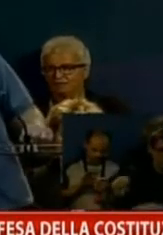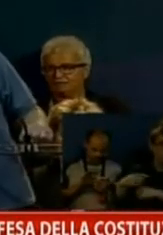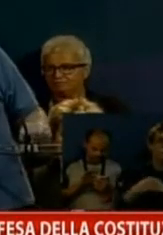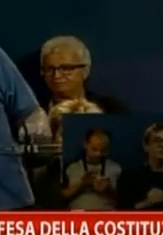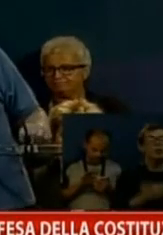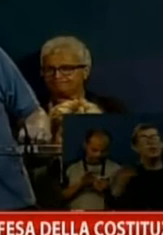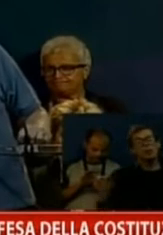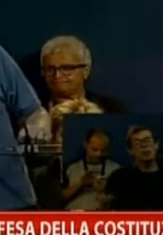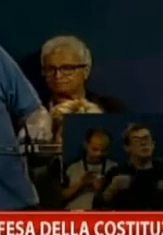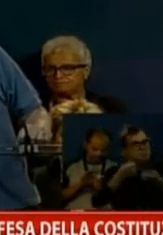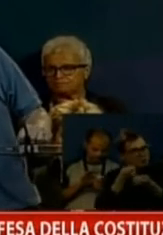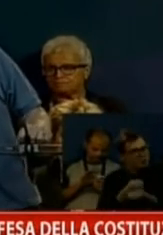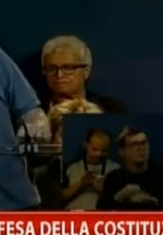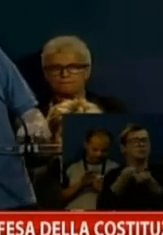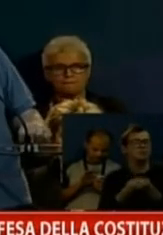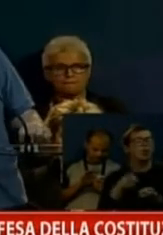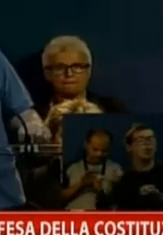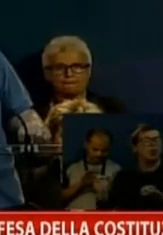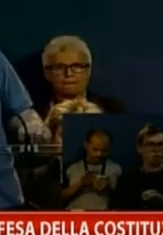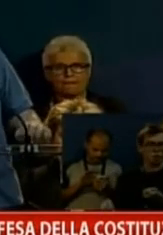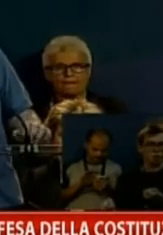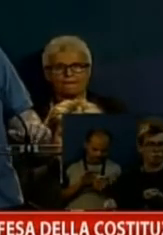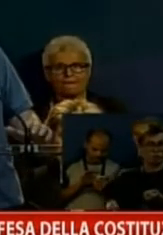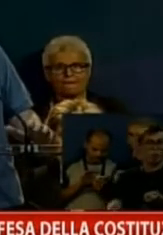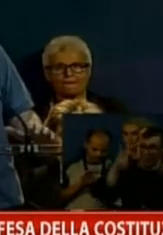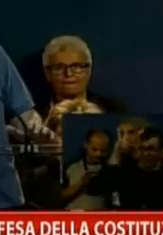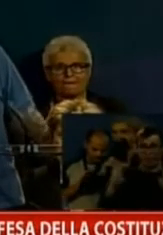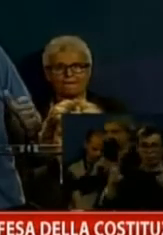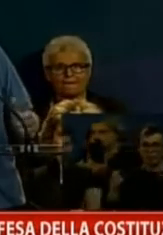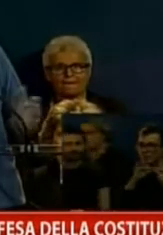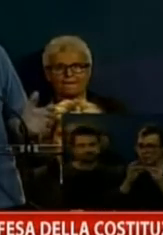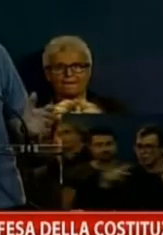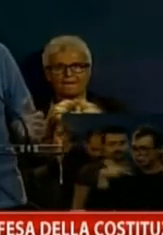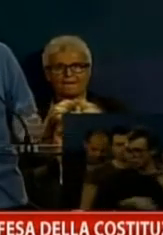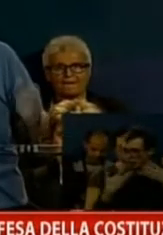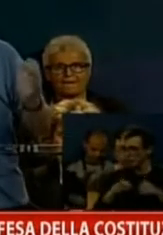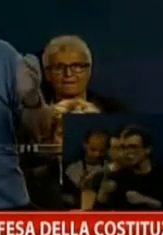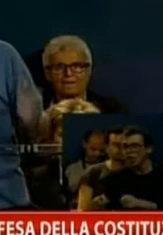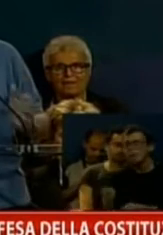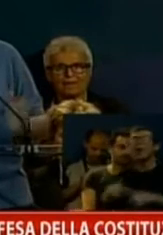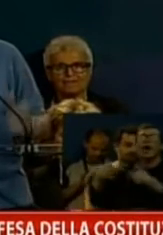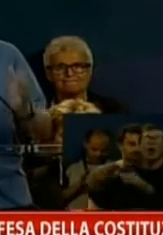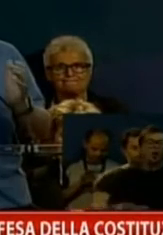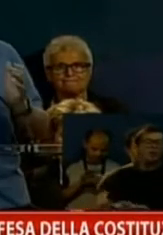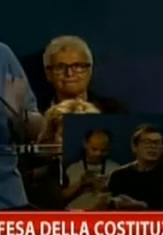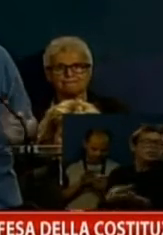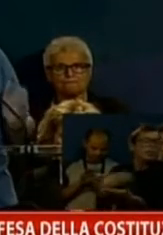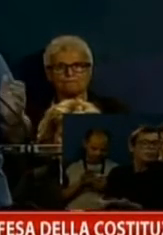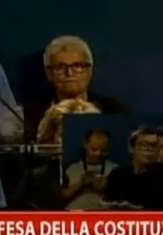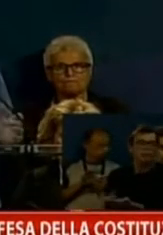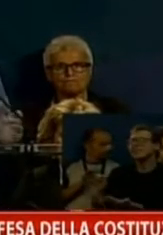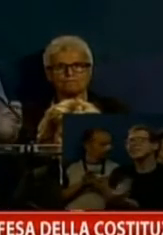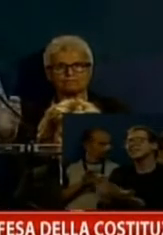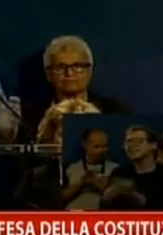cui attenzione c'è già il consenso sociale, delle proposte, dei disegni di legge che, come è stato